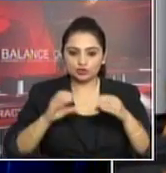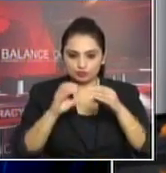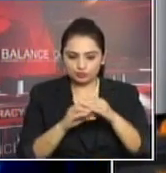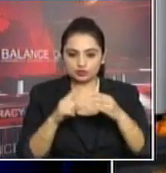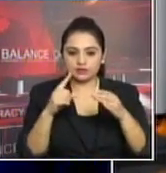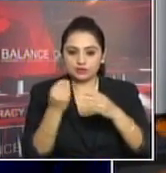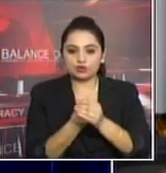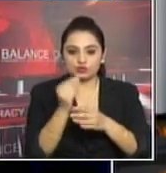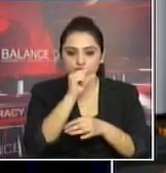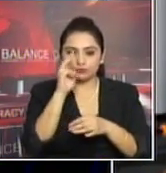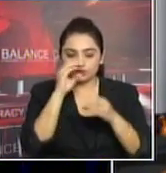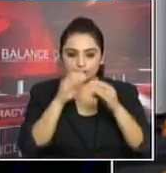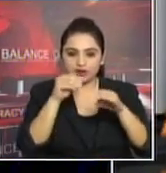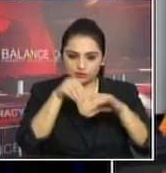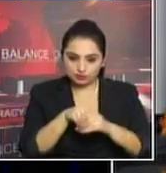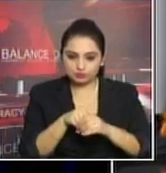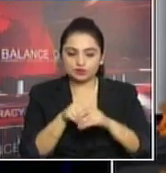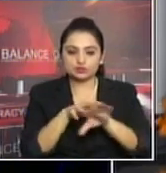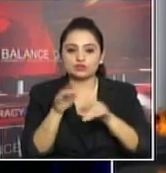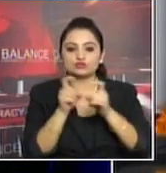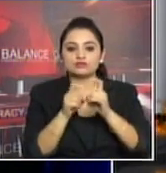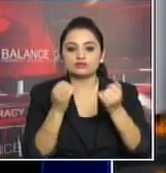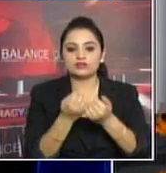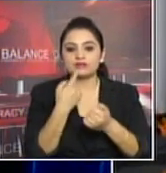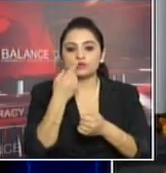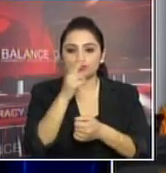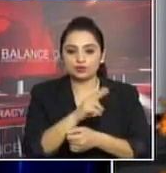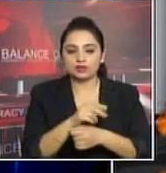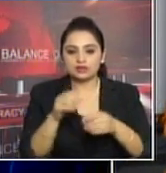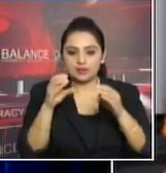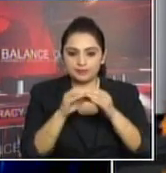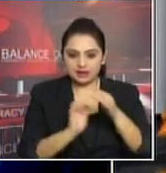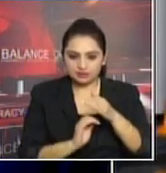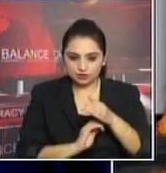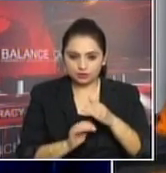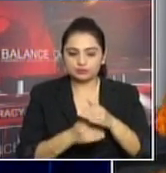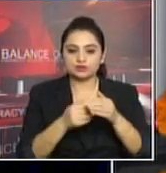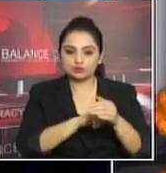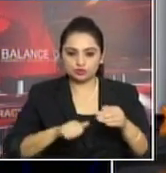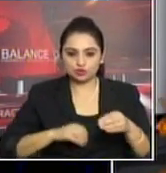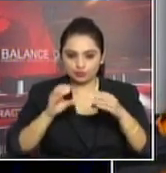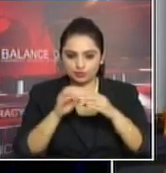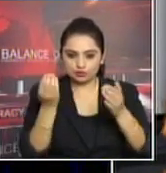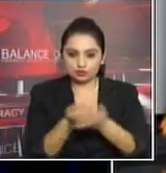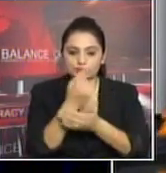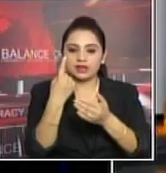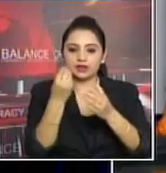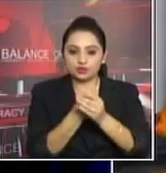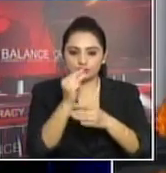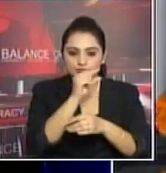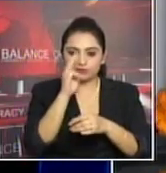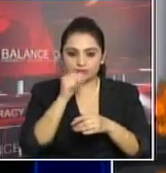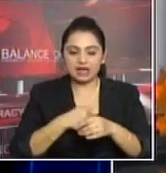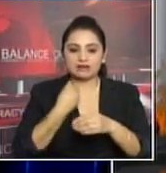एकीकरणको सम्बन्धमा पार्टीभित्र व्यापक छलफल गर्ने बताउनु भएको छ। पार्टी कमिटी र जनवर्गीय संगठनहरूको एकीकरणको सम्बन्धमा